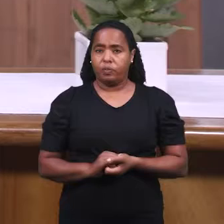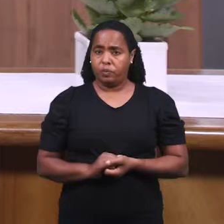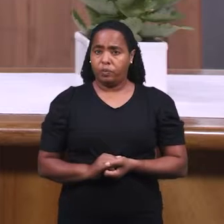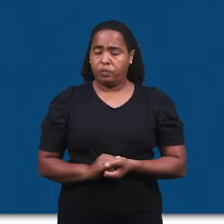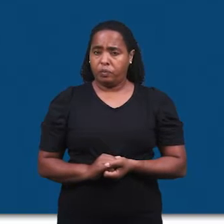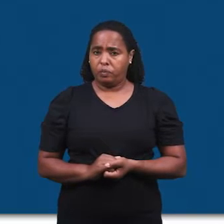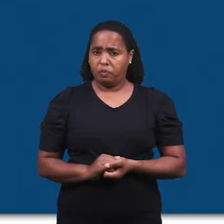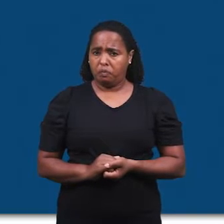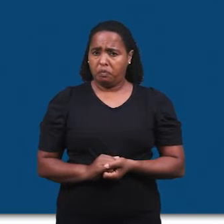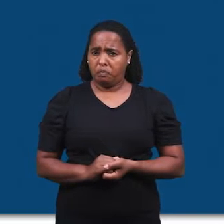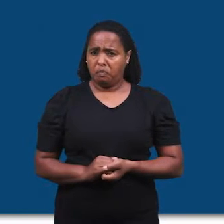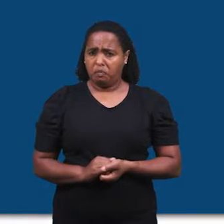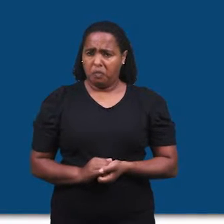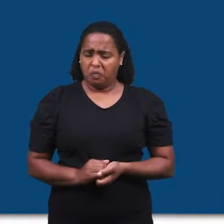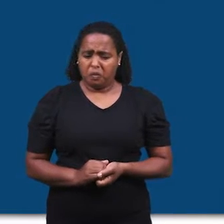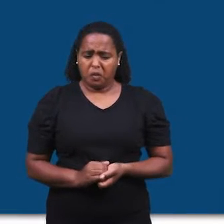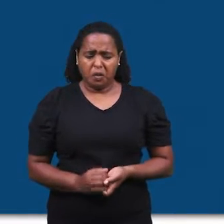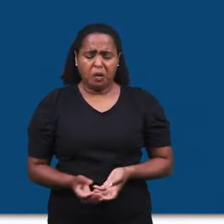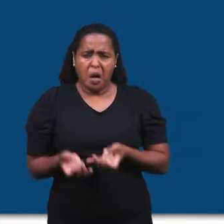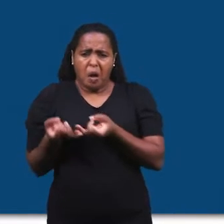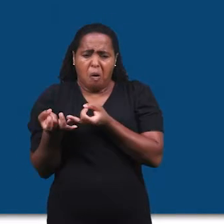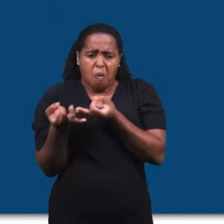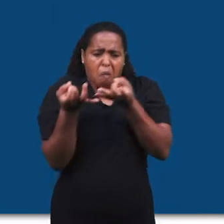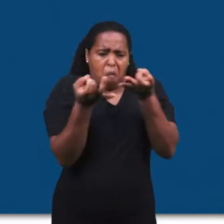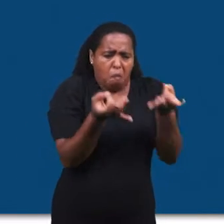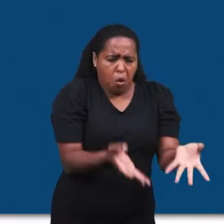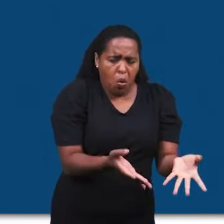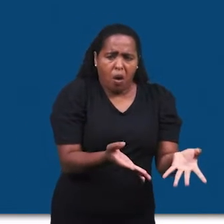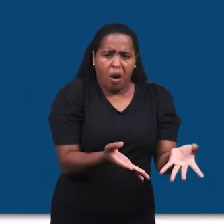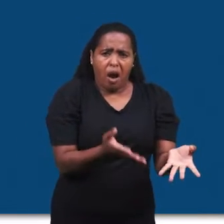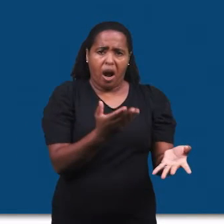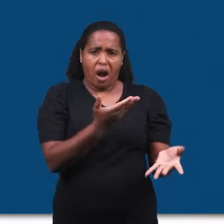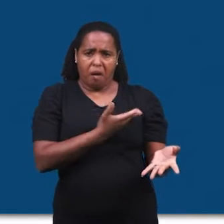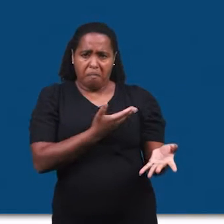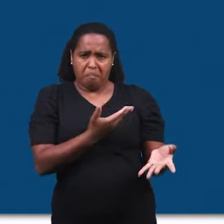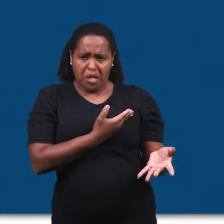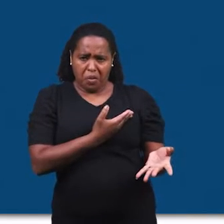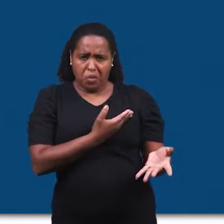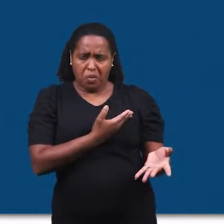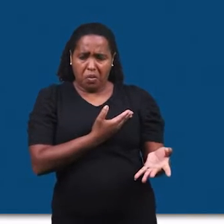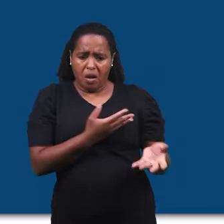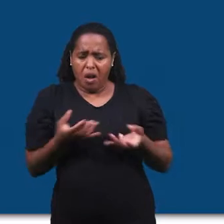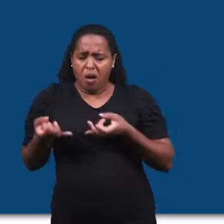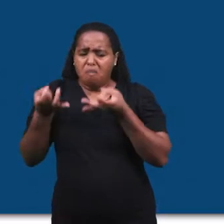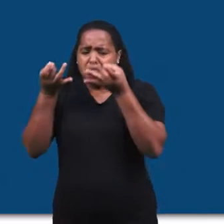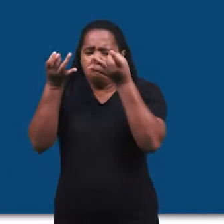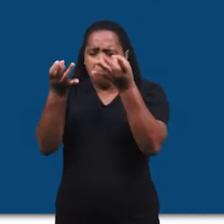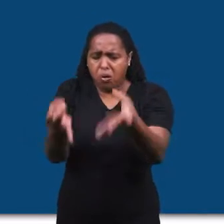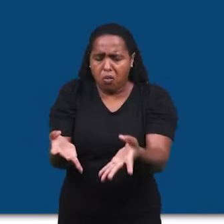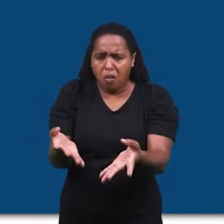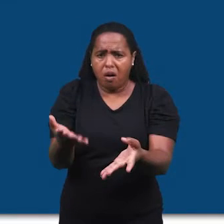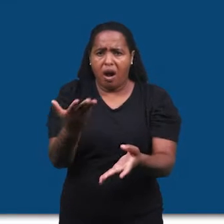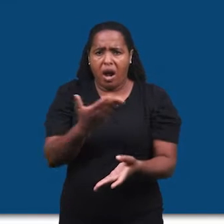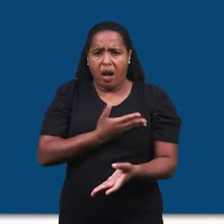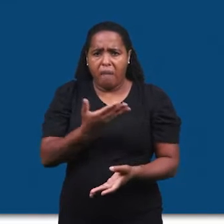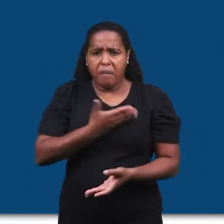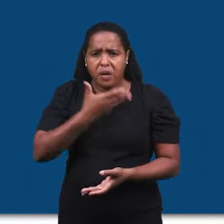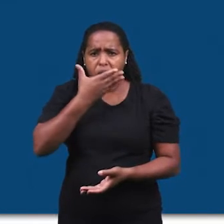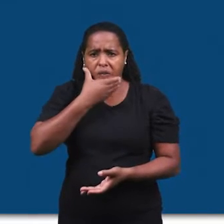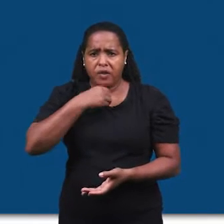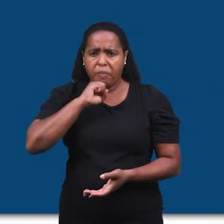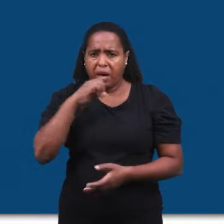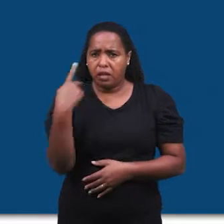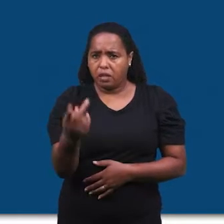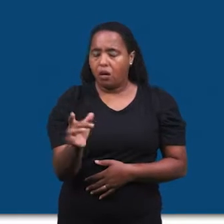27:10 Притчи. Не покидай друга твоего и друга отца твоего.